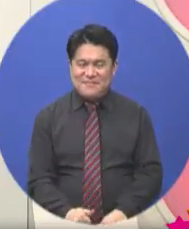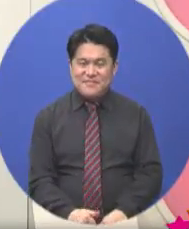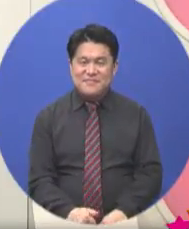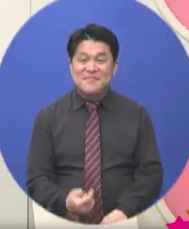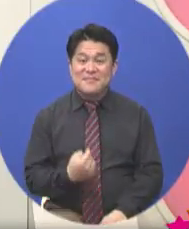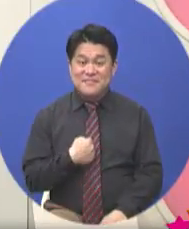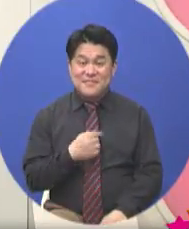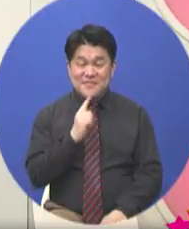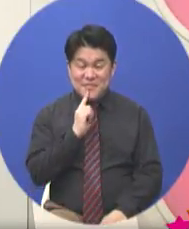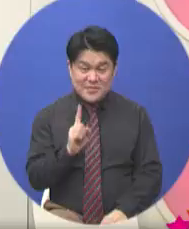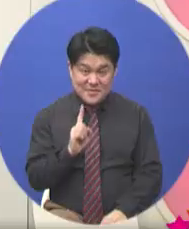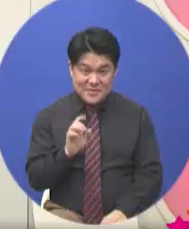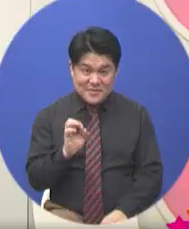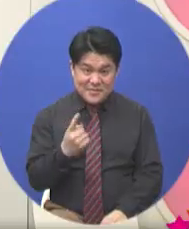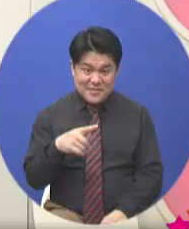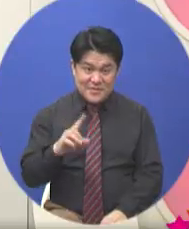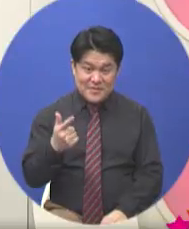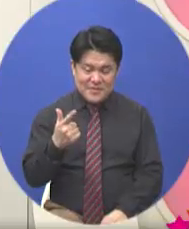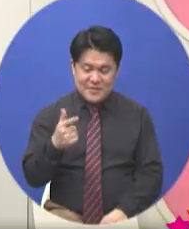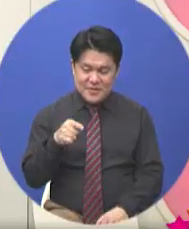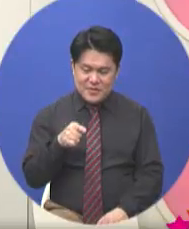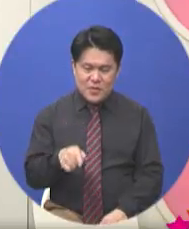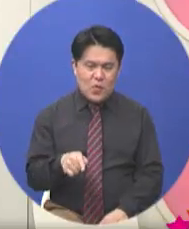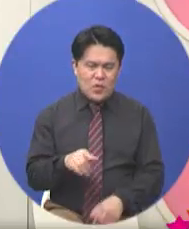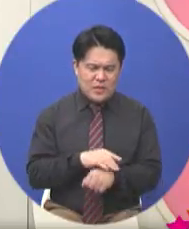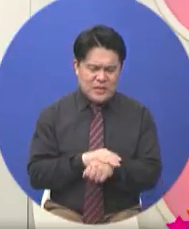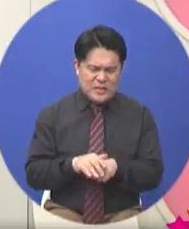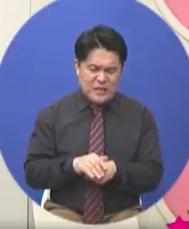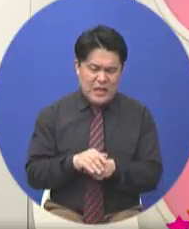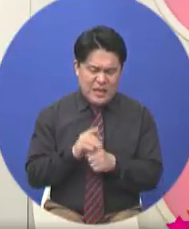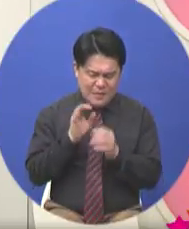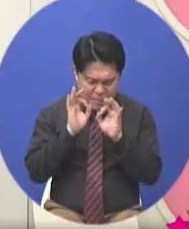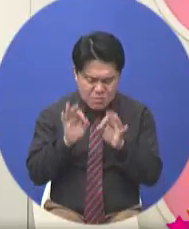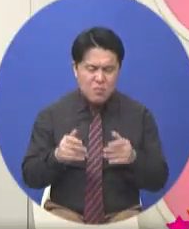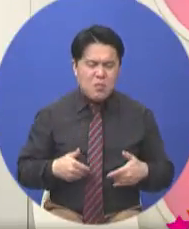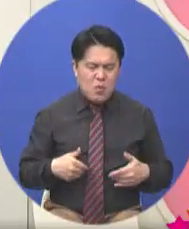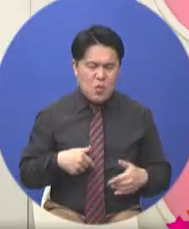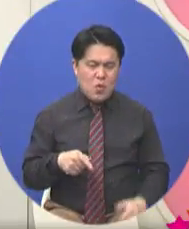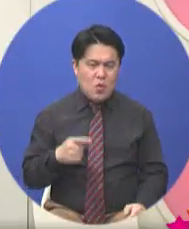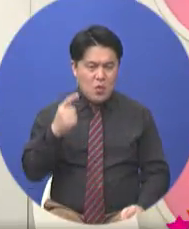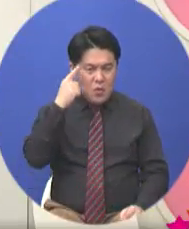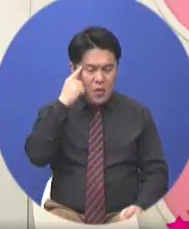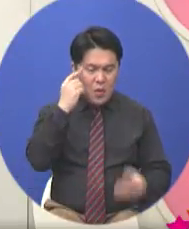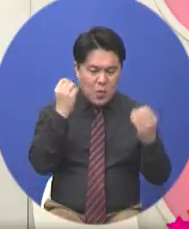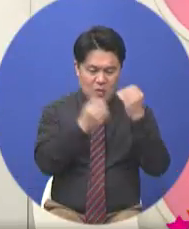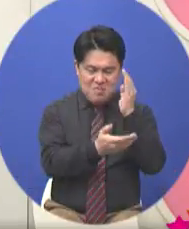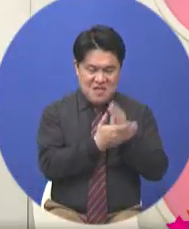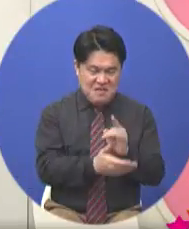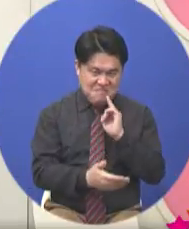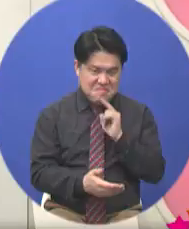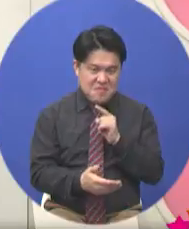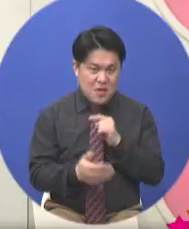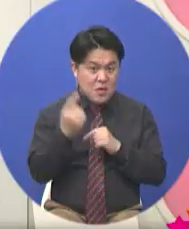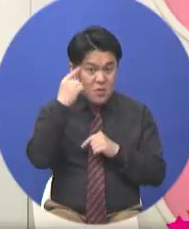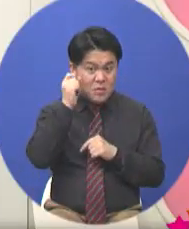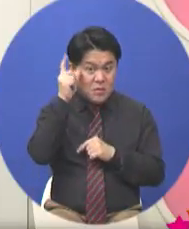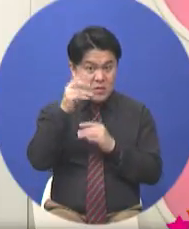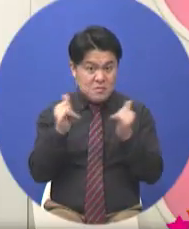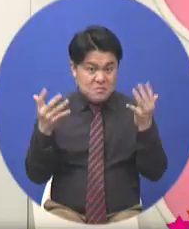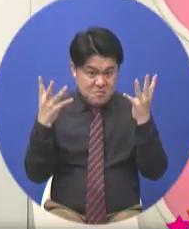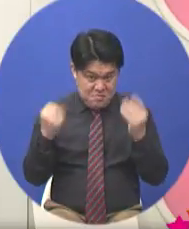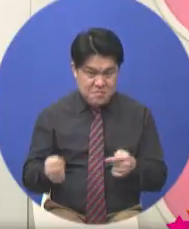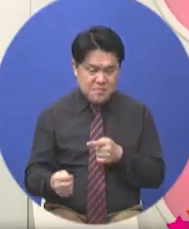그러게 제가 말씀드렸잖아요. 오산을 잘못 알면 큰 오산이다. 이만큼 훌륭한 분들이 네. 오산에 많이 살고 계시다는